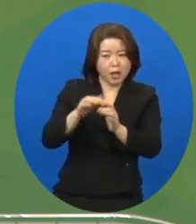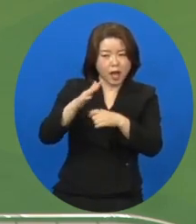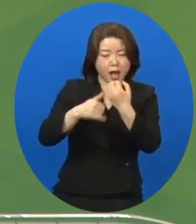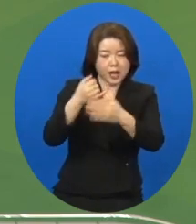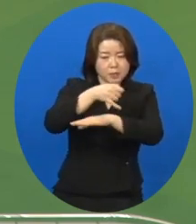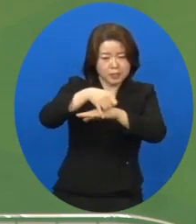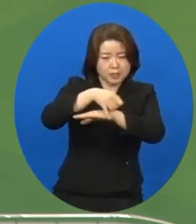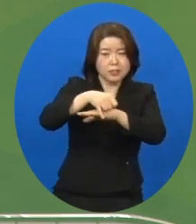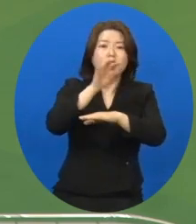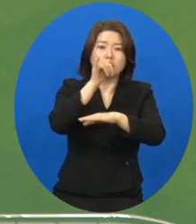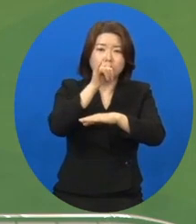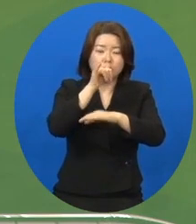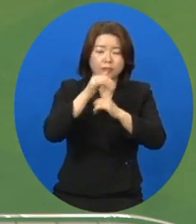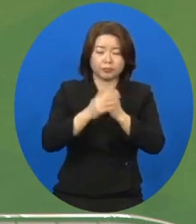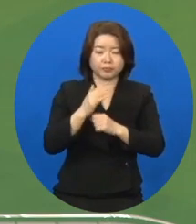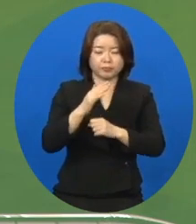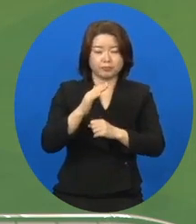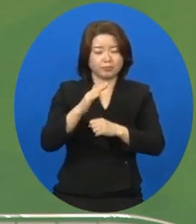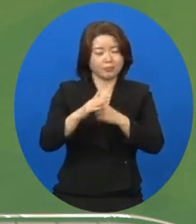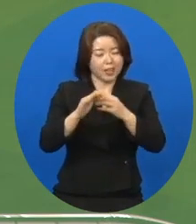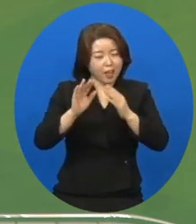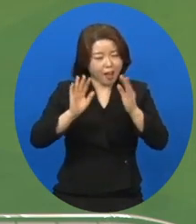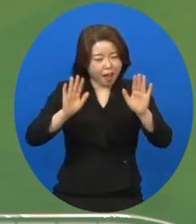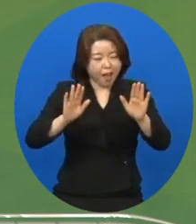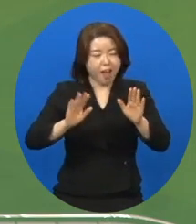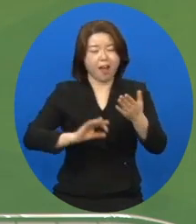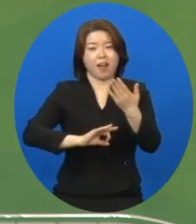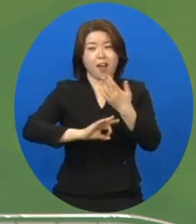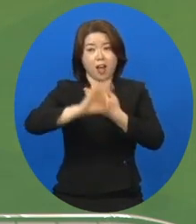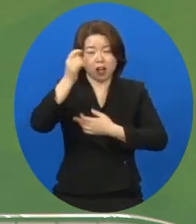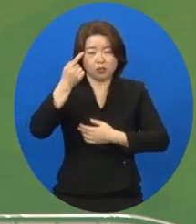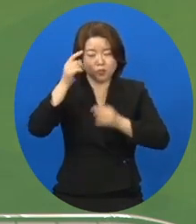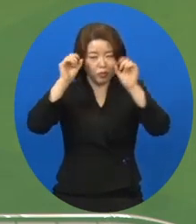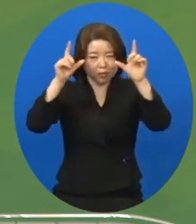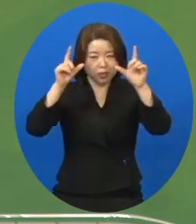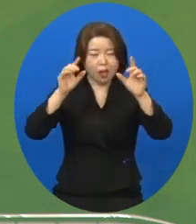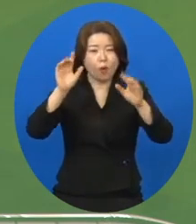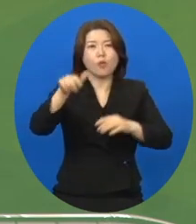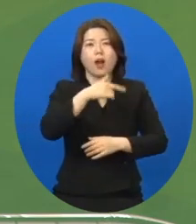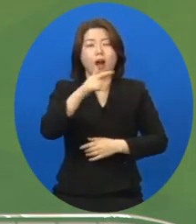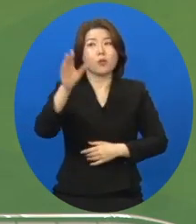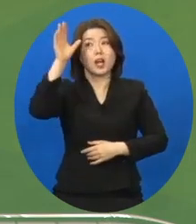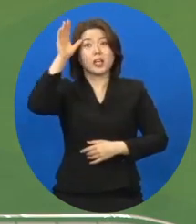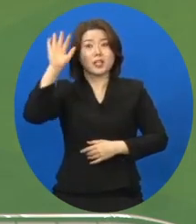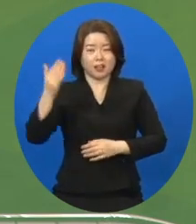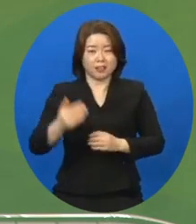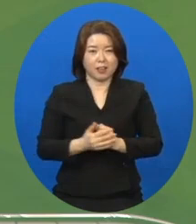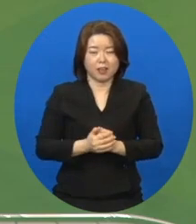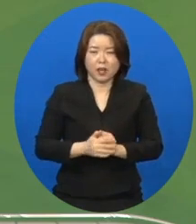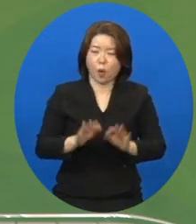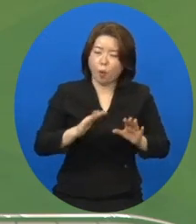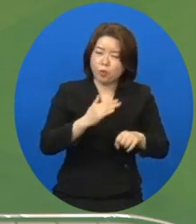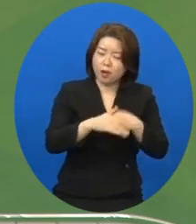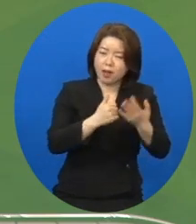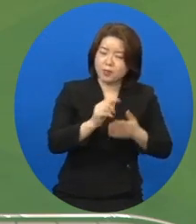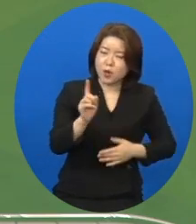아침에 눈을 뜰 때 정말 하루가 기대가 되는 거예요. 기가 막힌 오늘 하나님의 한편의 어떤